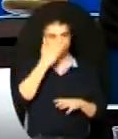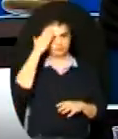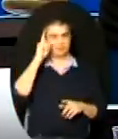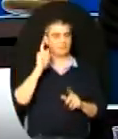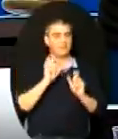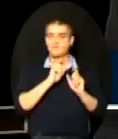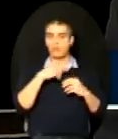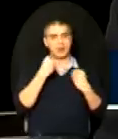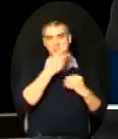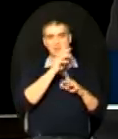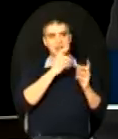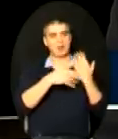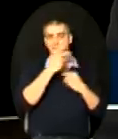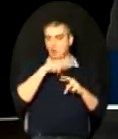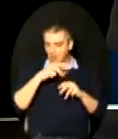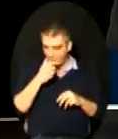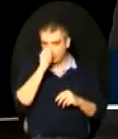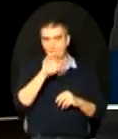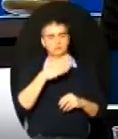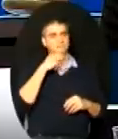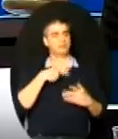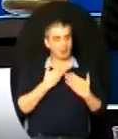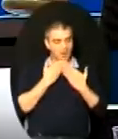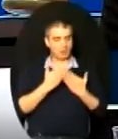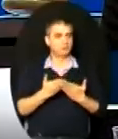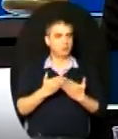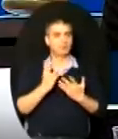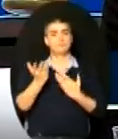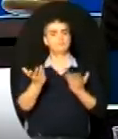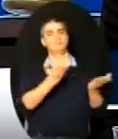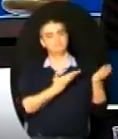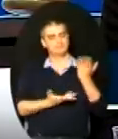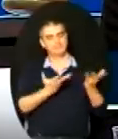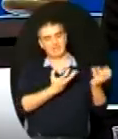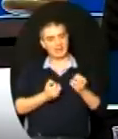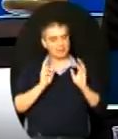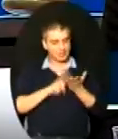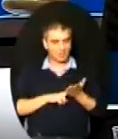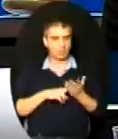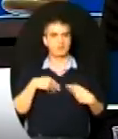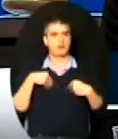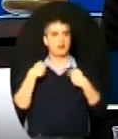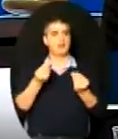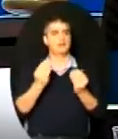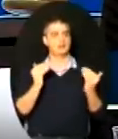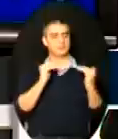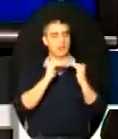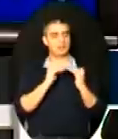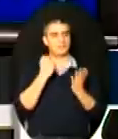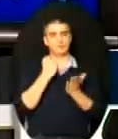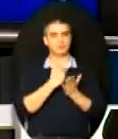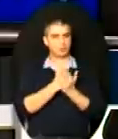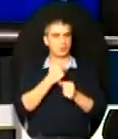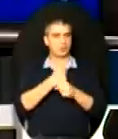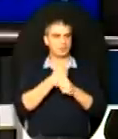זרים, ולמנוע מאותם עולים לרדת מהארץ, לעזור להם, בין אם זה בקליטה נכונה, בין אם זה במתן התאמות